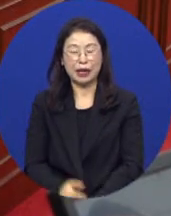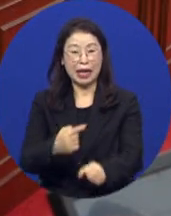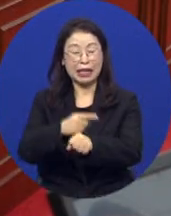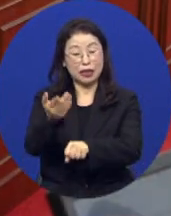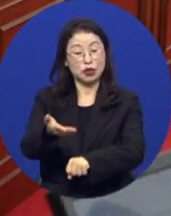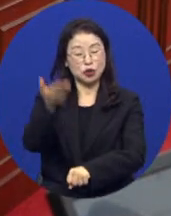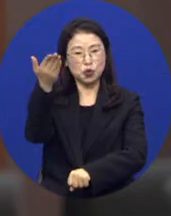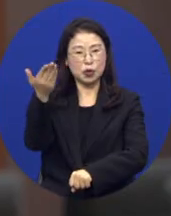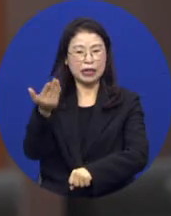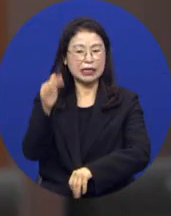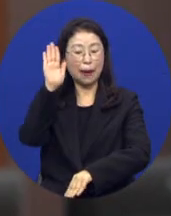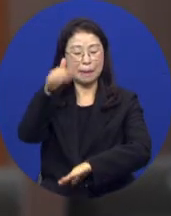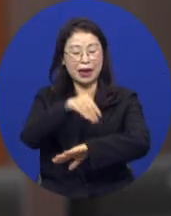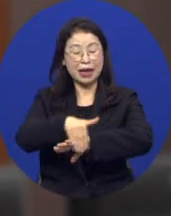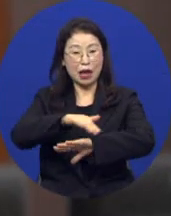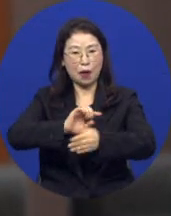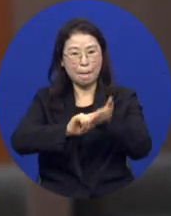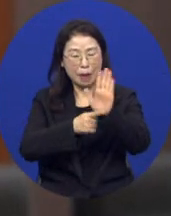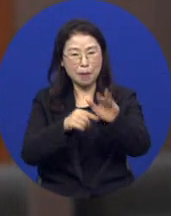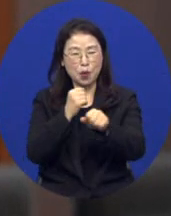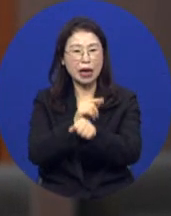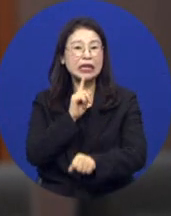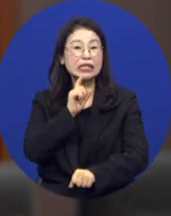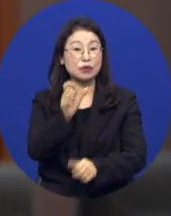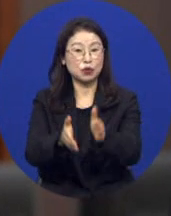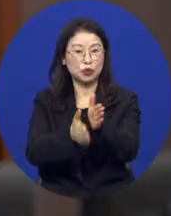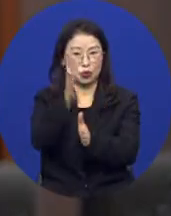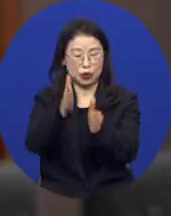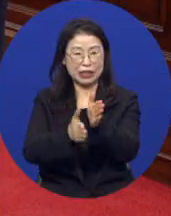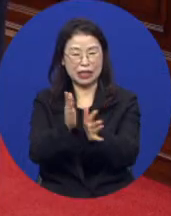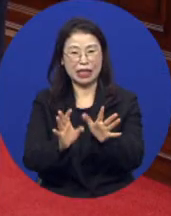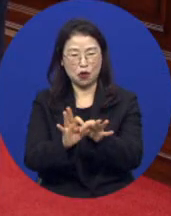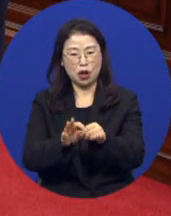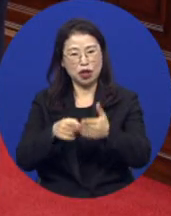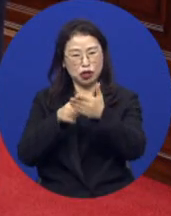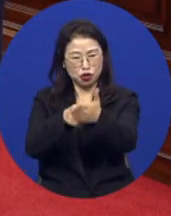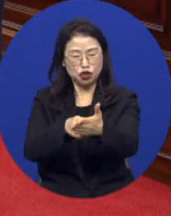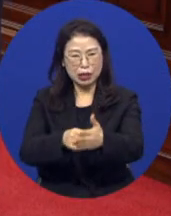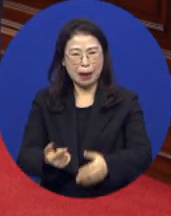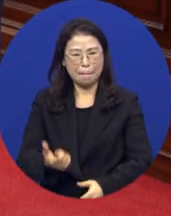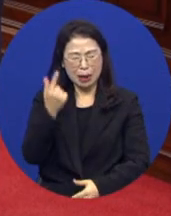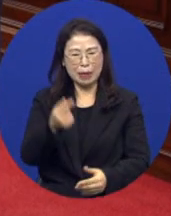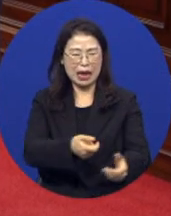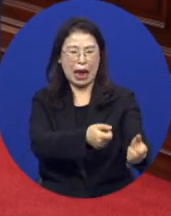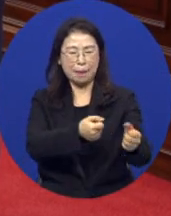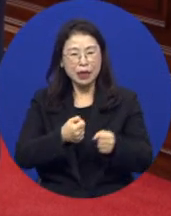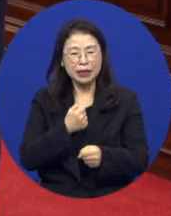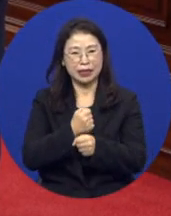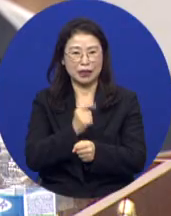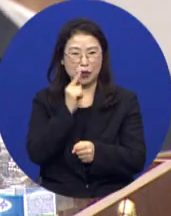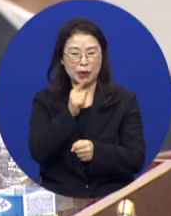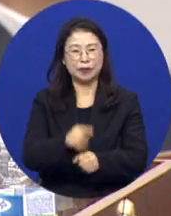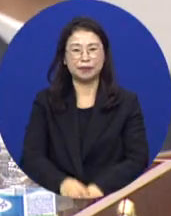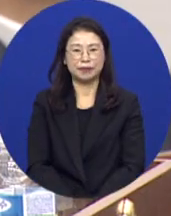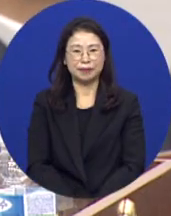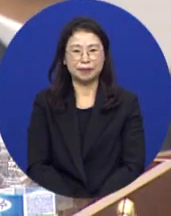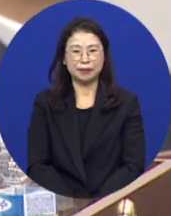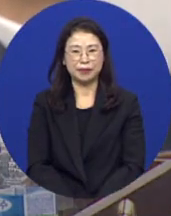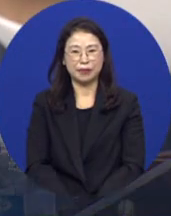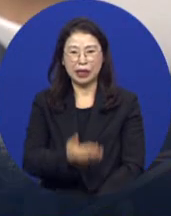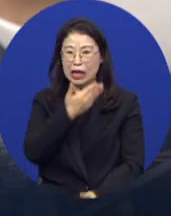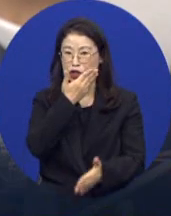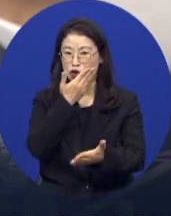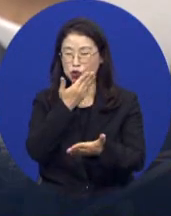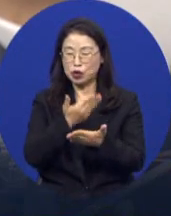초까지 청사진을 제시하기로 한 15분 도시 제주는 추진 일정을 앞당기겠다고 밝혔습니다. 중요한